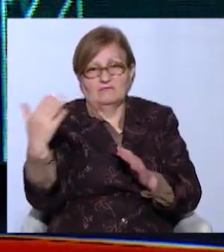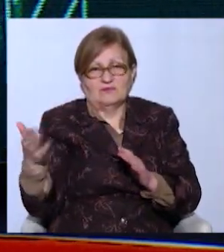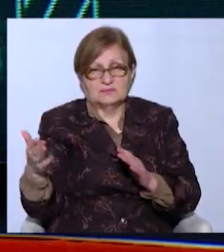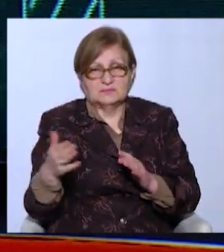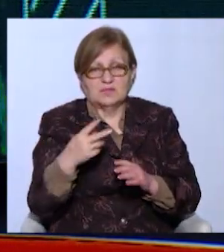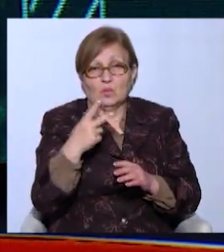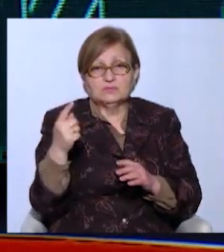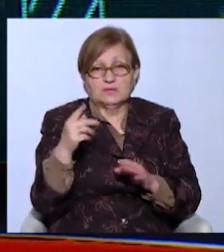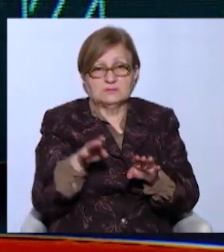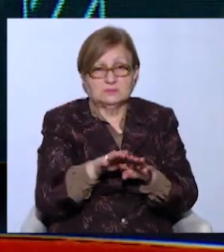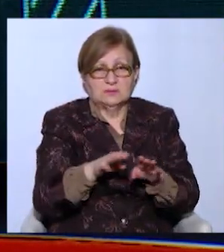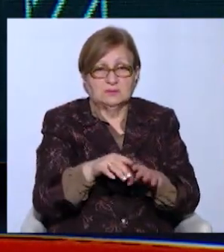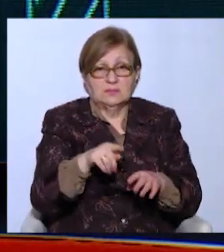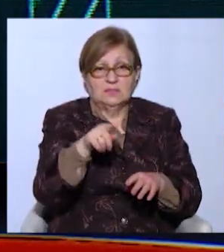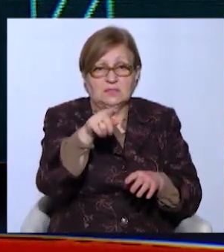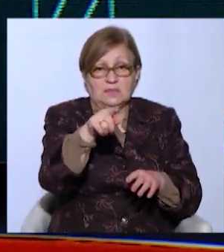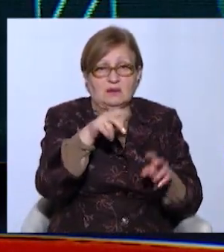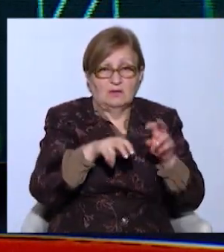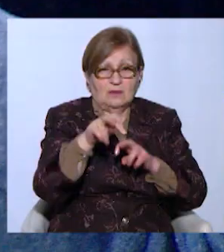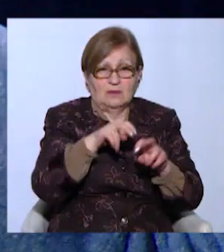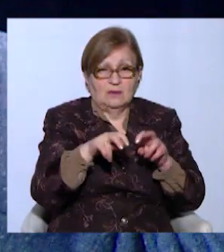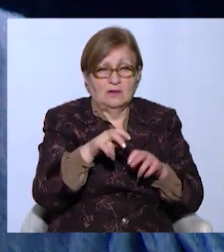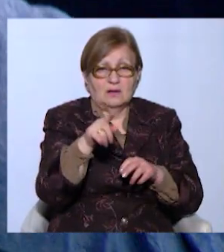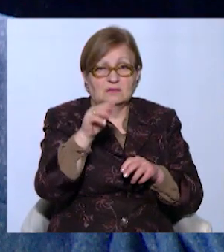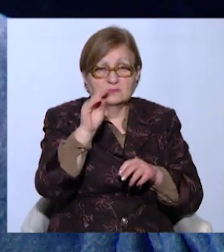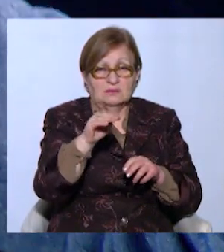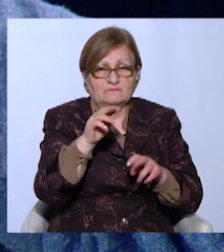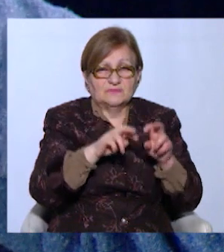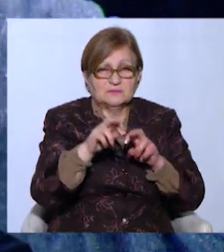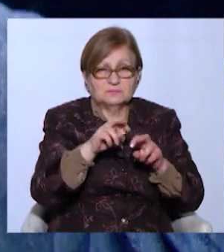სტოლია. მოდით ეს სიმაღლე, რასაც ვეძებთ, აღვნიშნოთ H-ით.